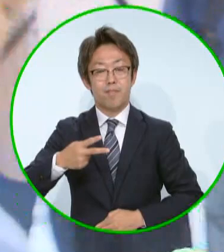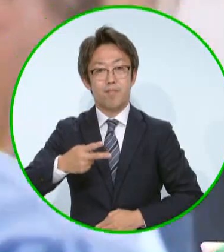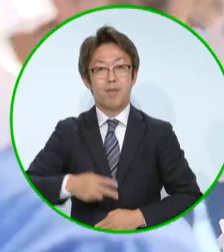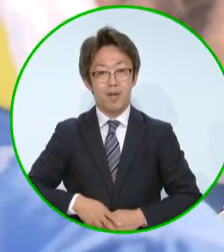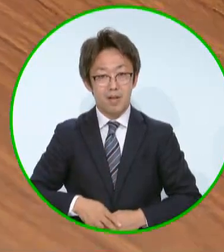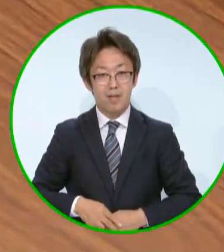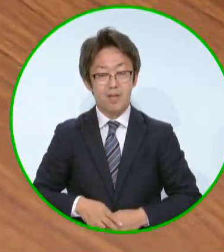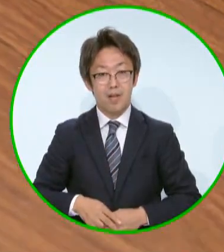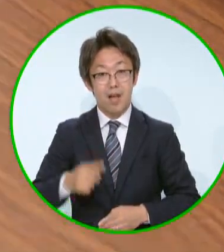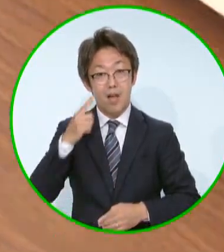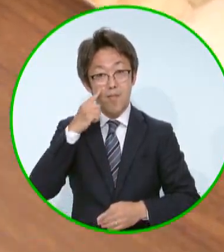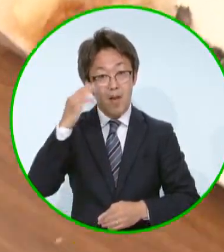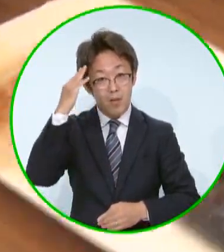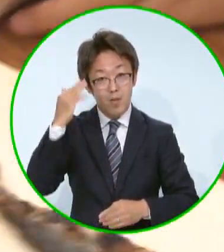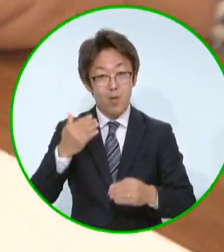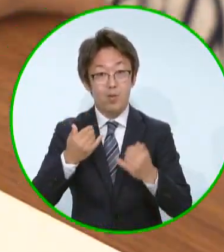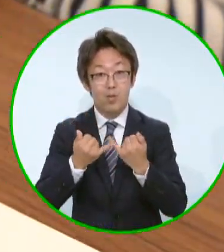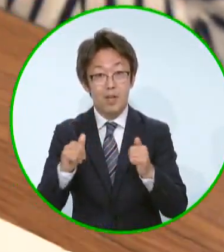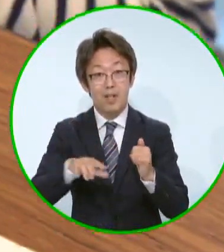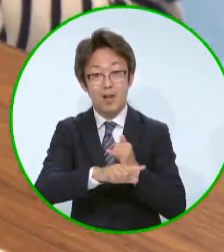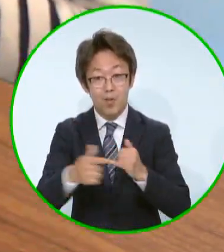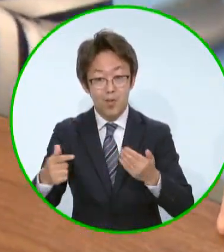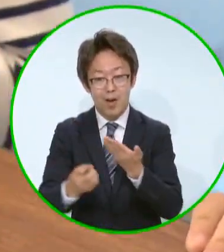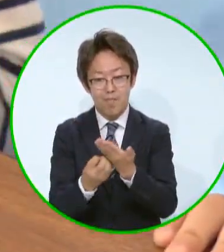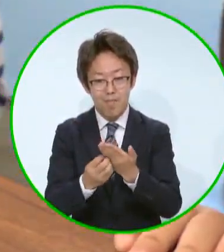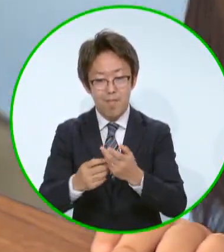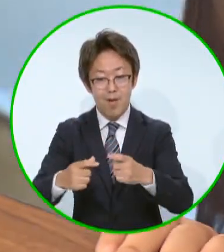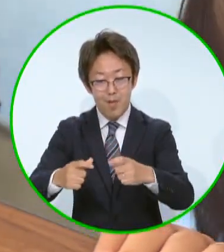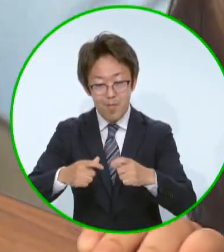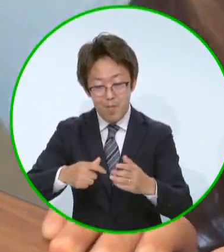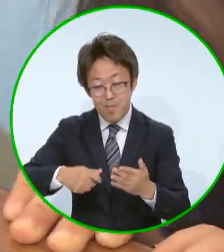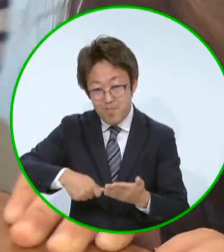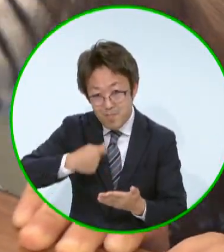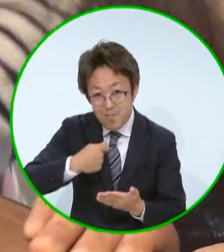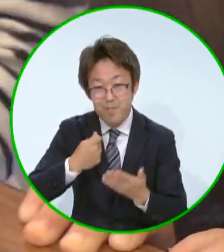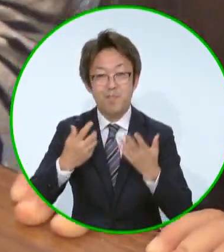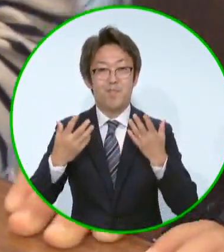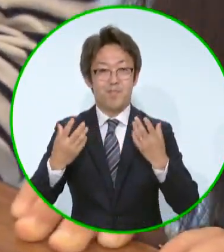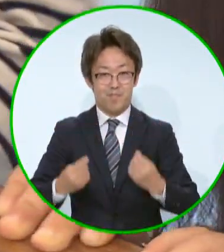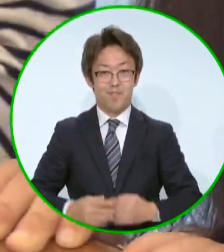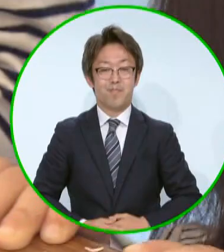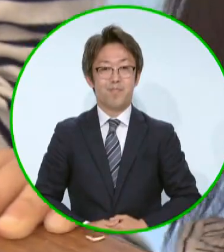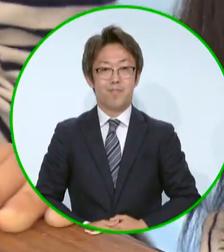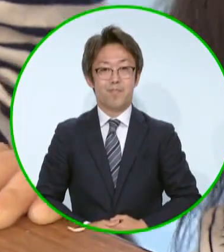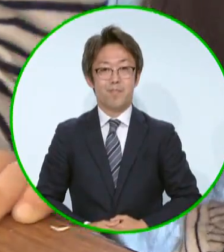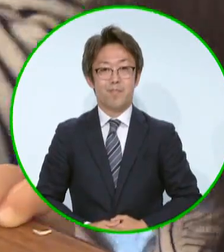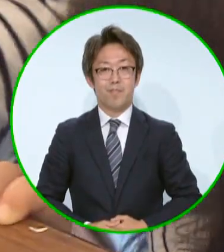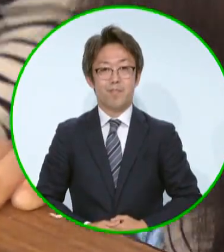抽選で選ばれた目黒区民などが焼きたてのサンマを楽しみました。